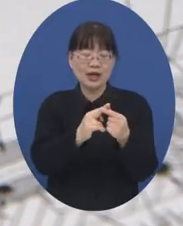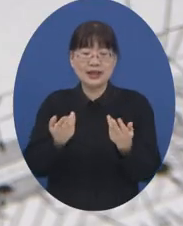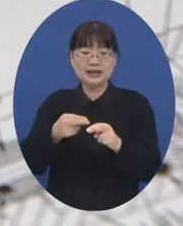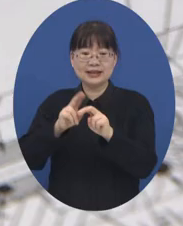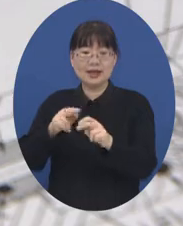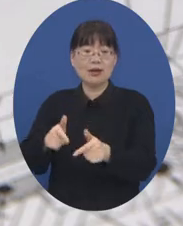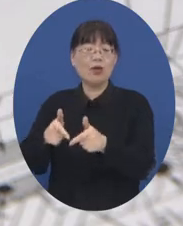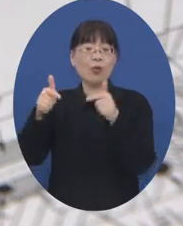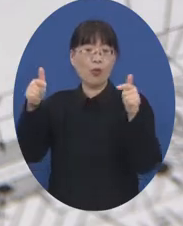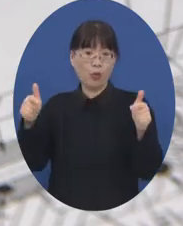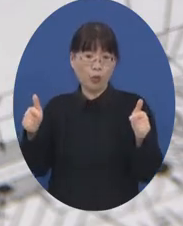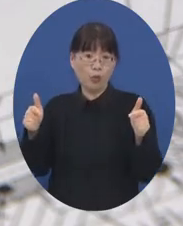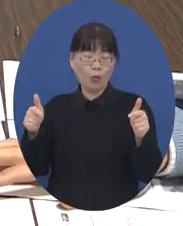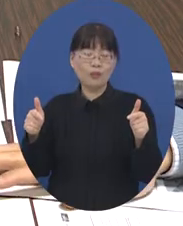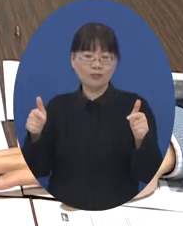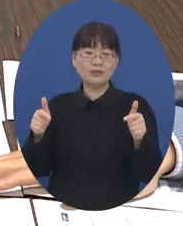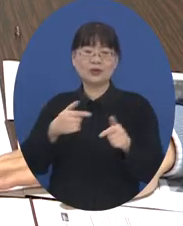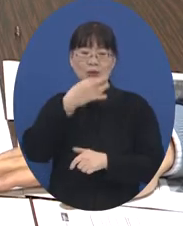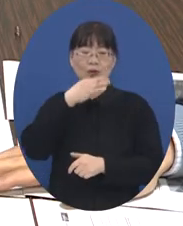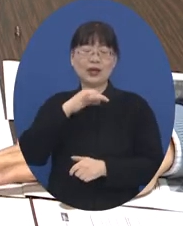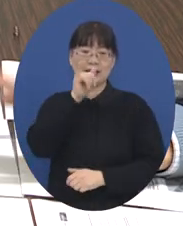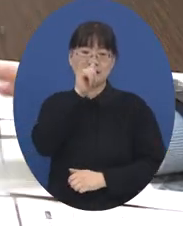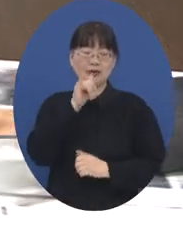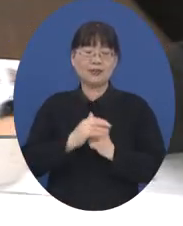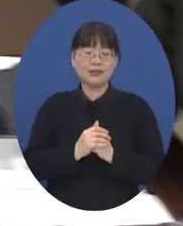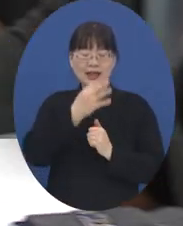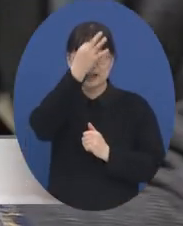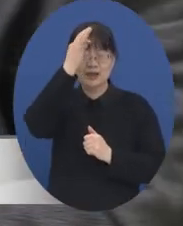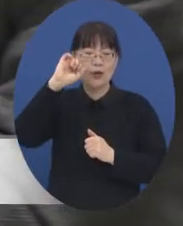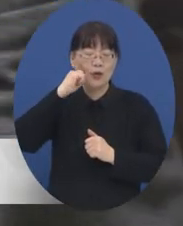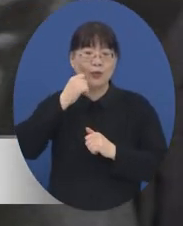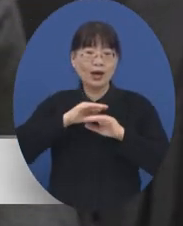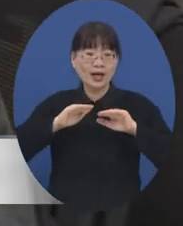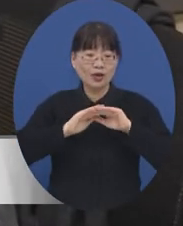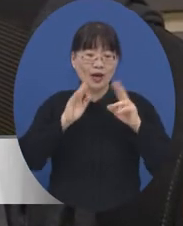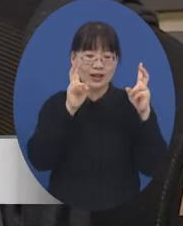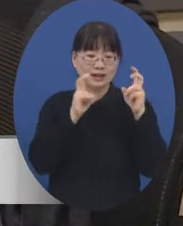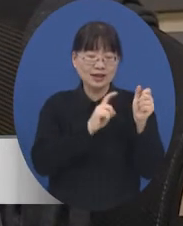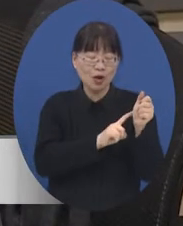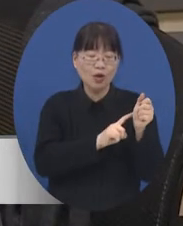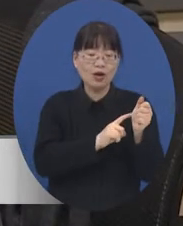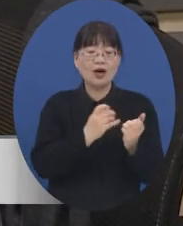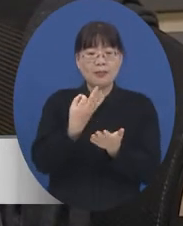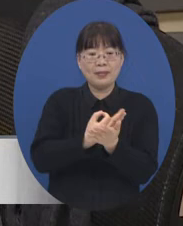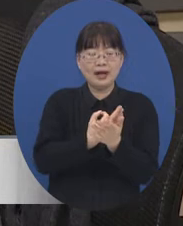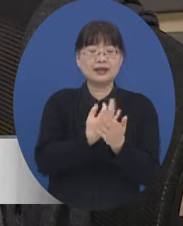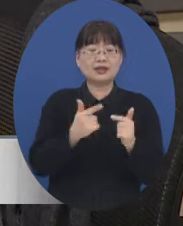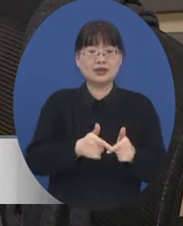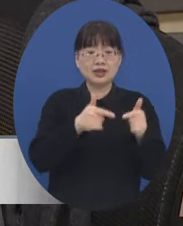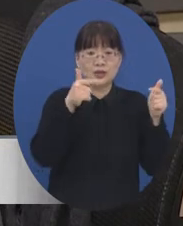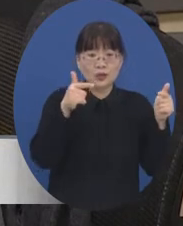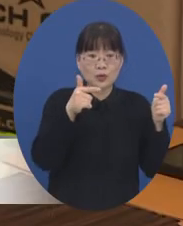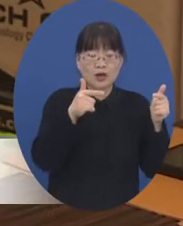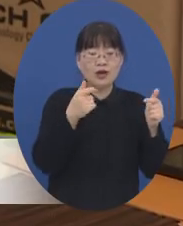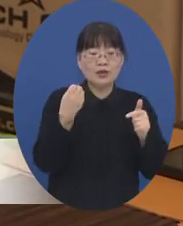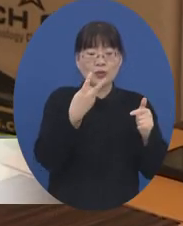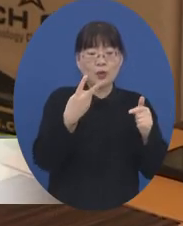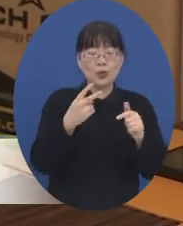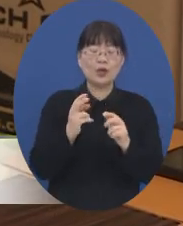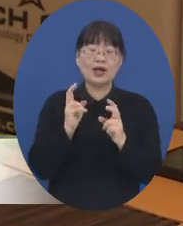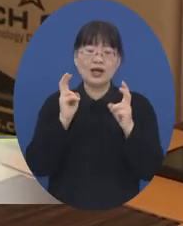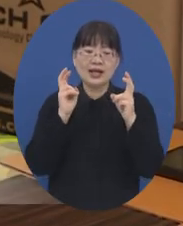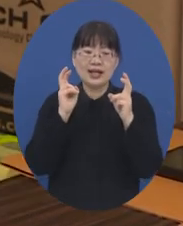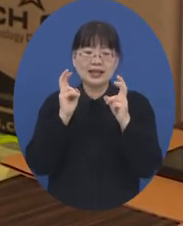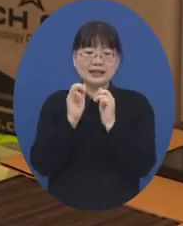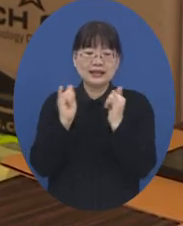사업 이라는 평가를 받고 있습니다 기술적 어려움을 해결한 기업은 매출이 늘고 기업의 매출 증가는 채용으로 이어지기